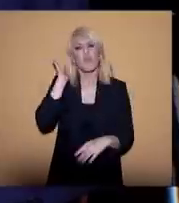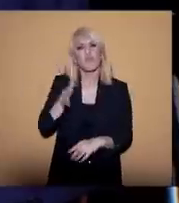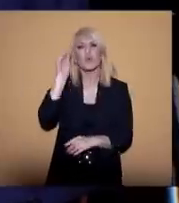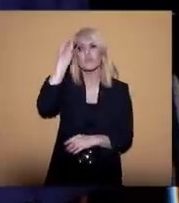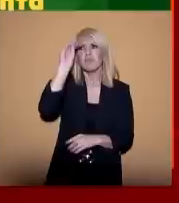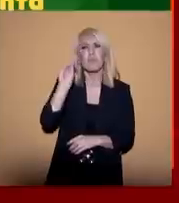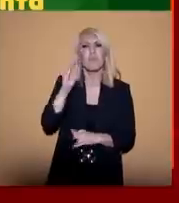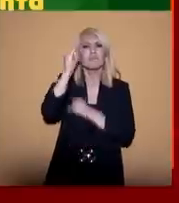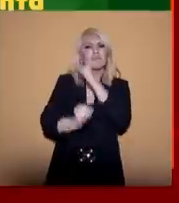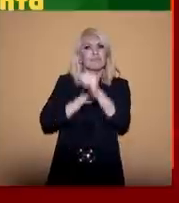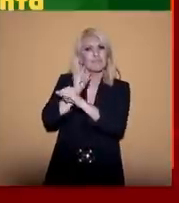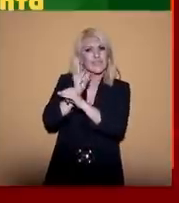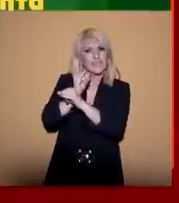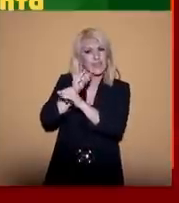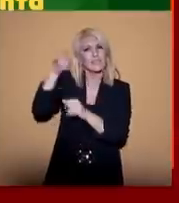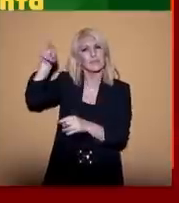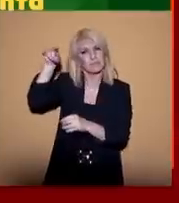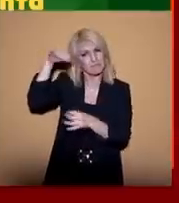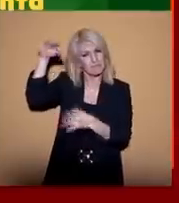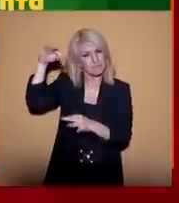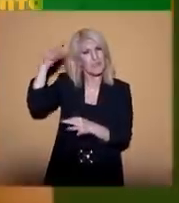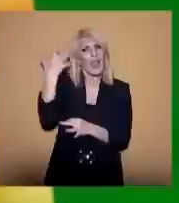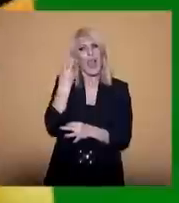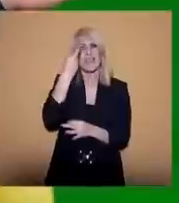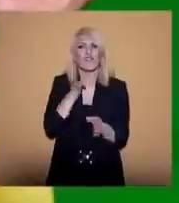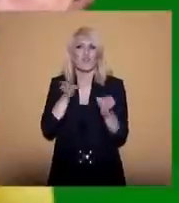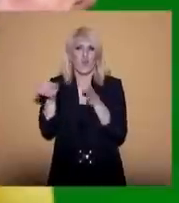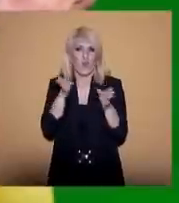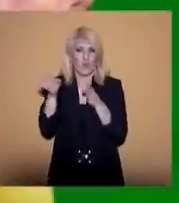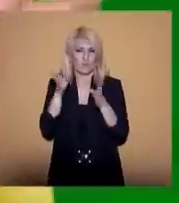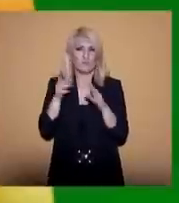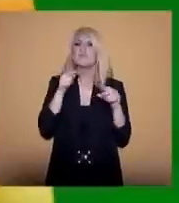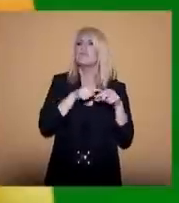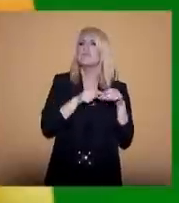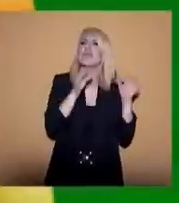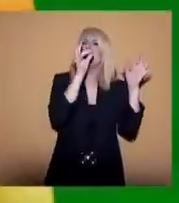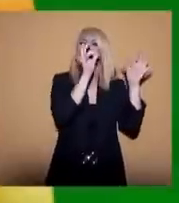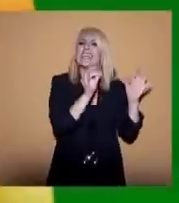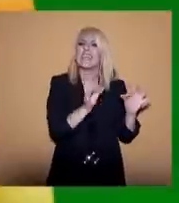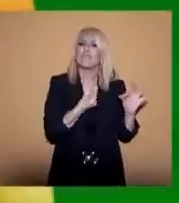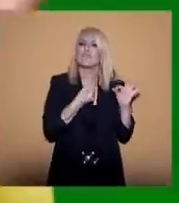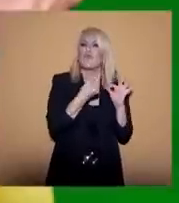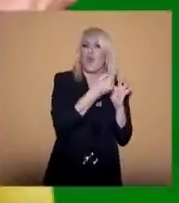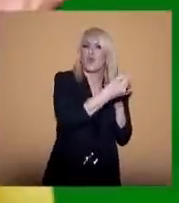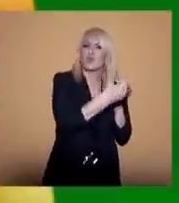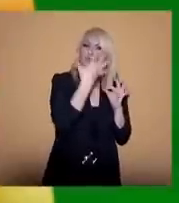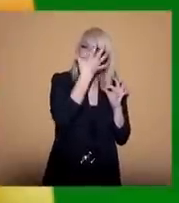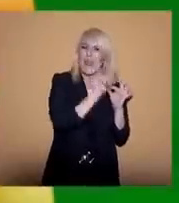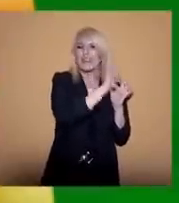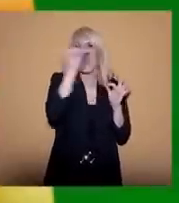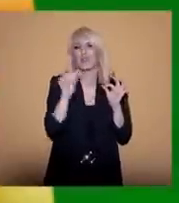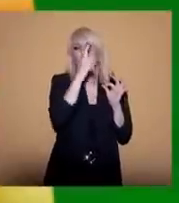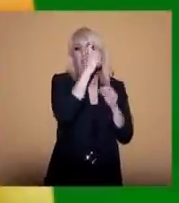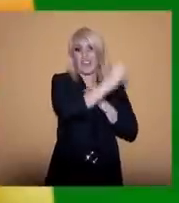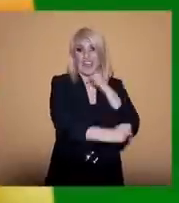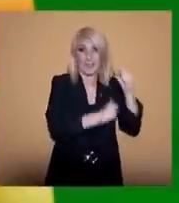πιστωτή και δίνει 2 εναλλακτικές επιλογές ρύθμισης. Μία βραχυχρόνια, 5-10 έτη, με μεγάλη όμως διαγραφή